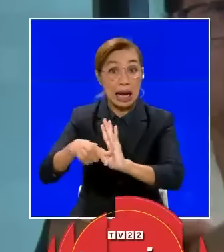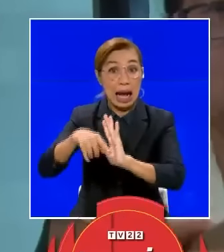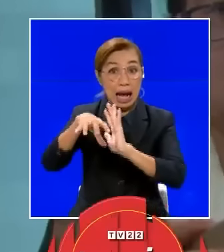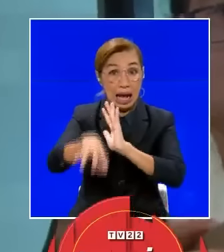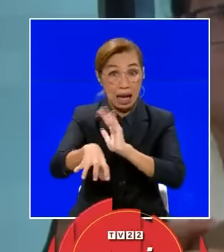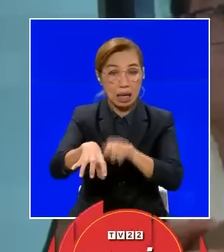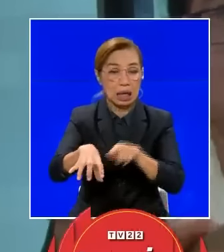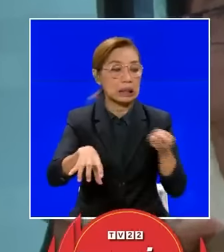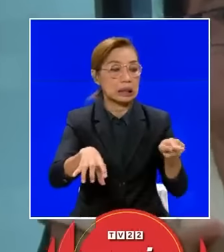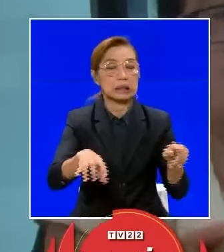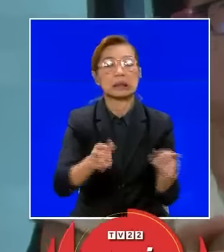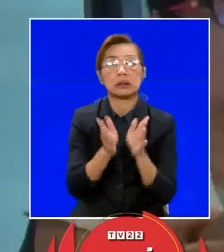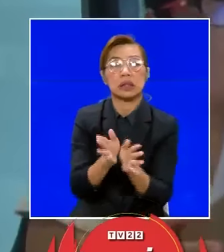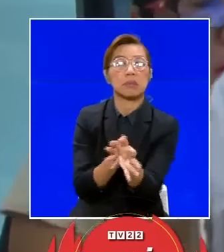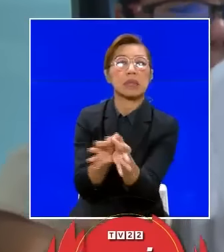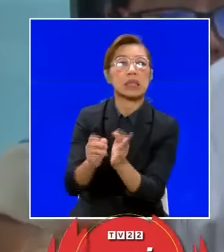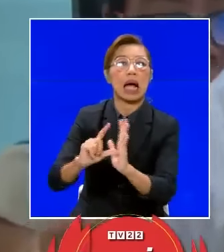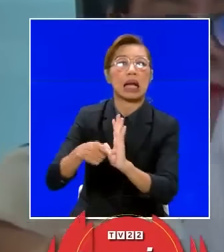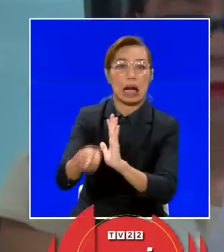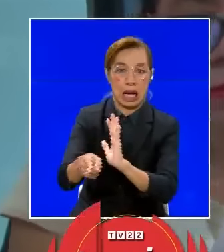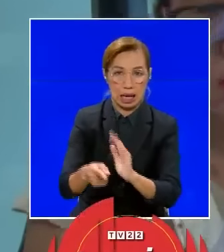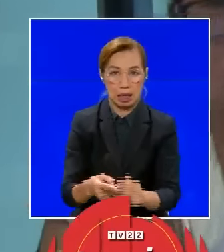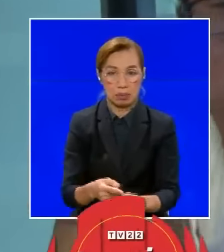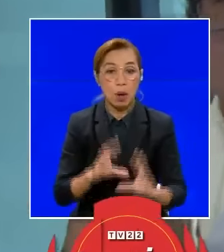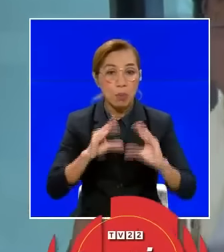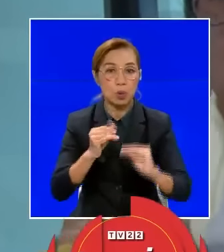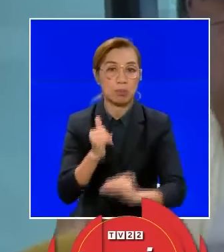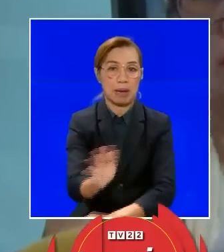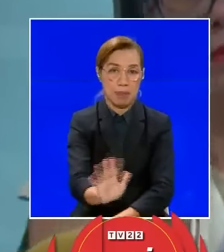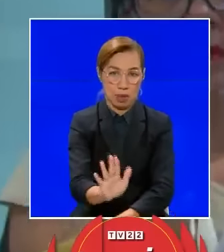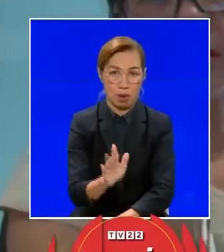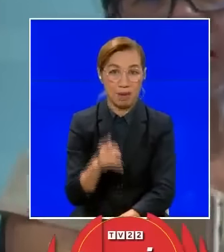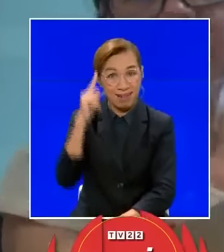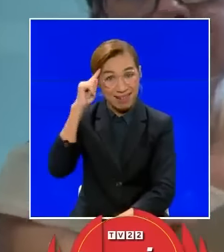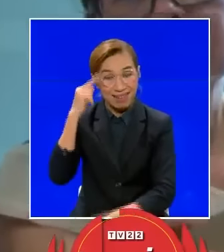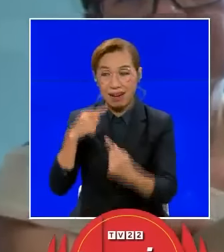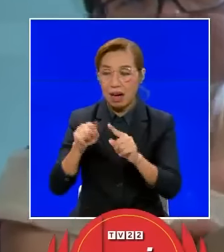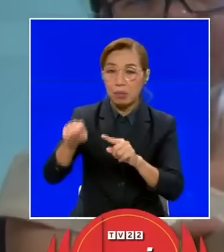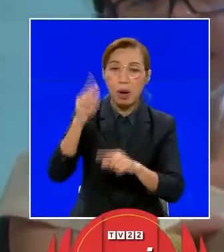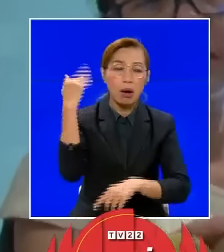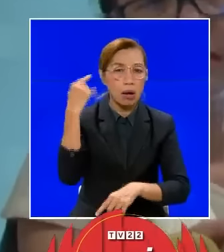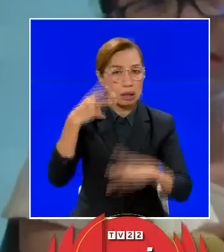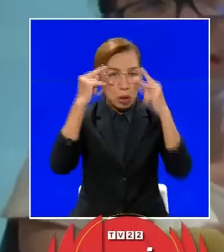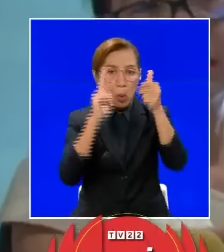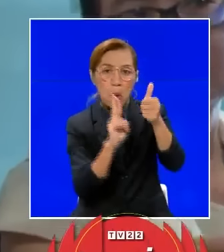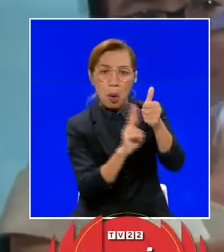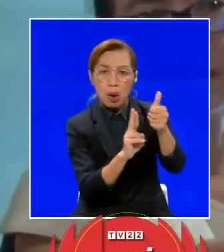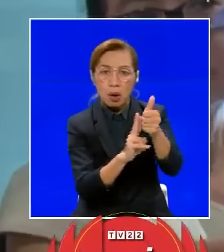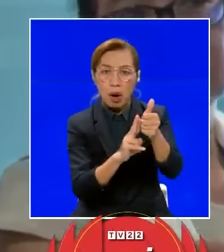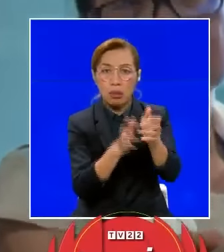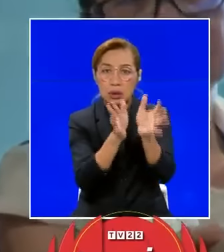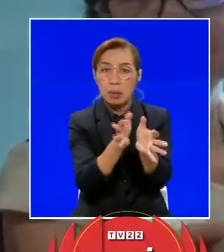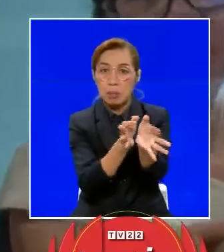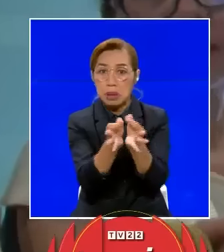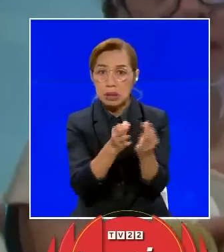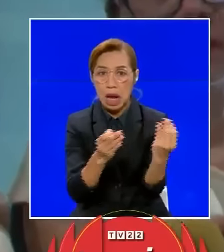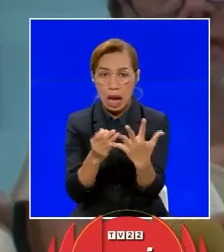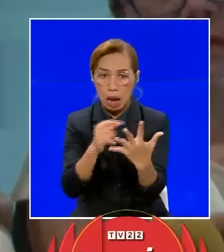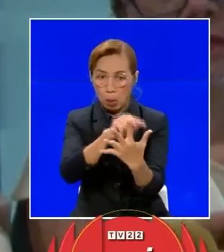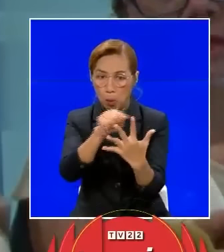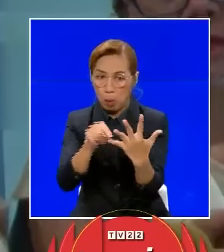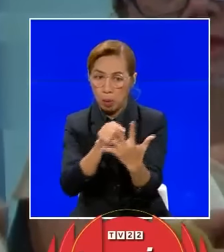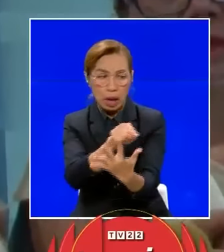5ท่านที่แบ่งคุณพิชัยแบ่งอาจารย์นิวิชัยเนี่ยนะฮะดูด้านกฎหมายดูด้านเศรษฐกิจอะไรก็ว่าไปเนี่ยนะนั่นคนละอันกันนะครับ